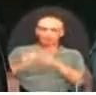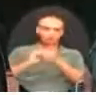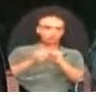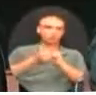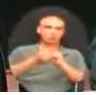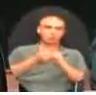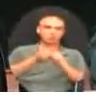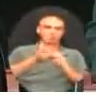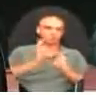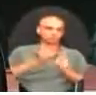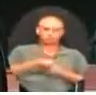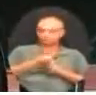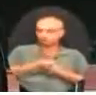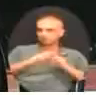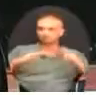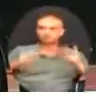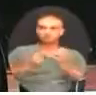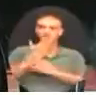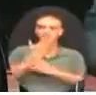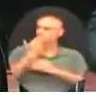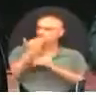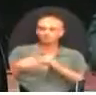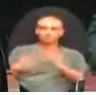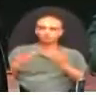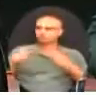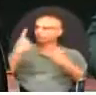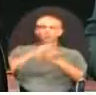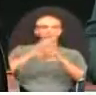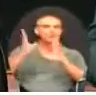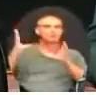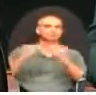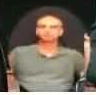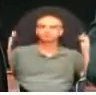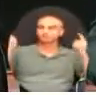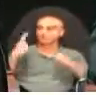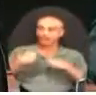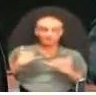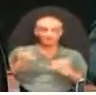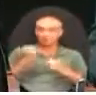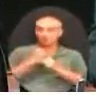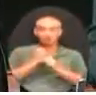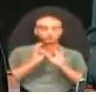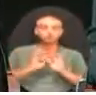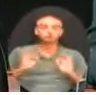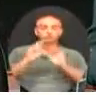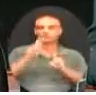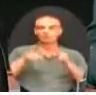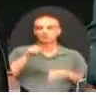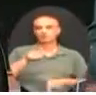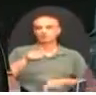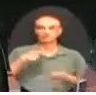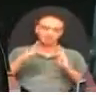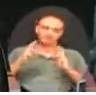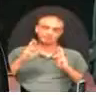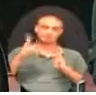ובין אם זה תוצרת חקלאית מן הצומח, ופשוט יום אחד הכל נבזז. עד היום לא נעשה שום דבר בעניין הזה,